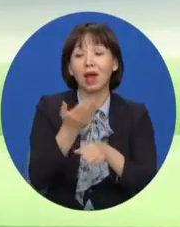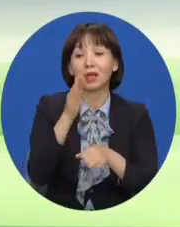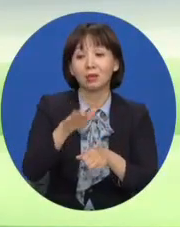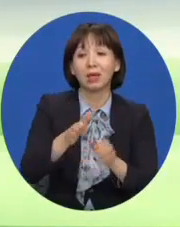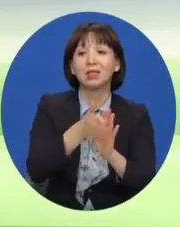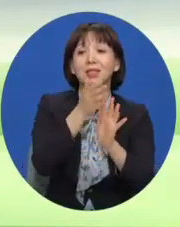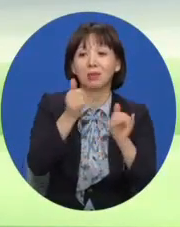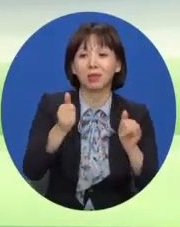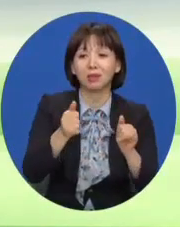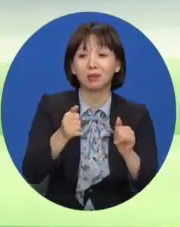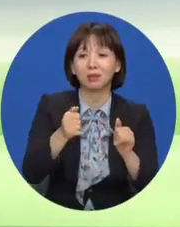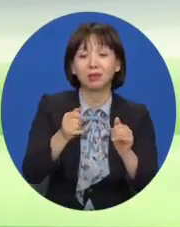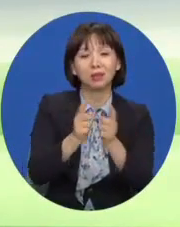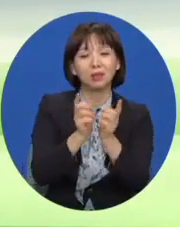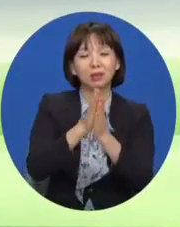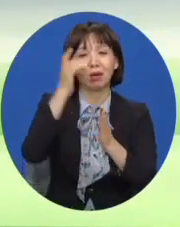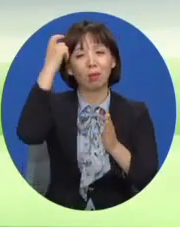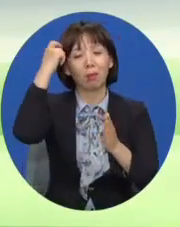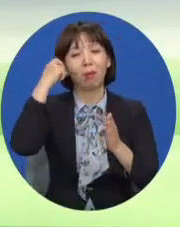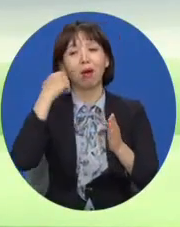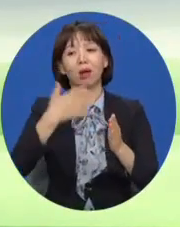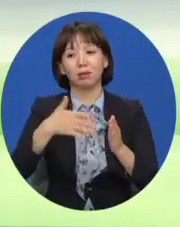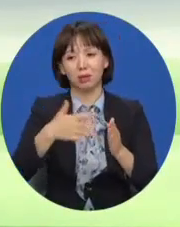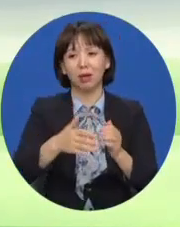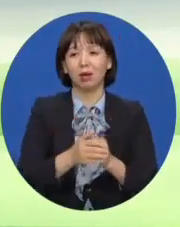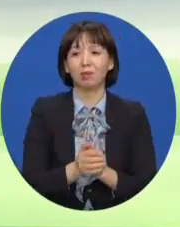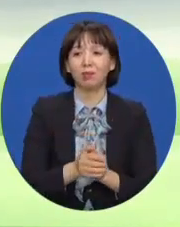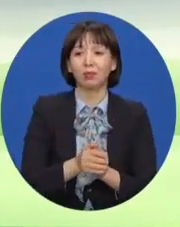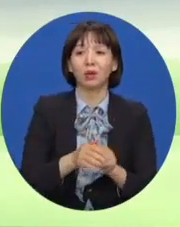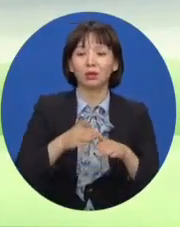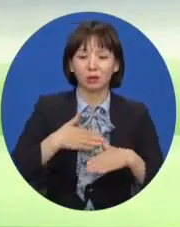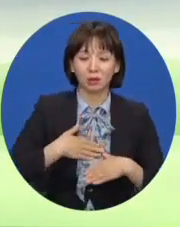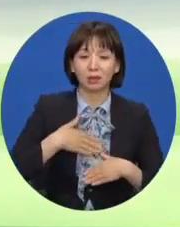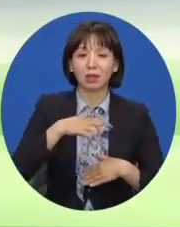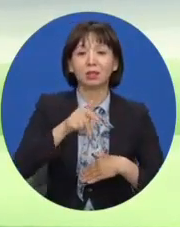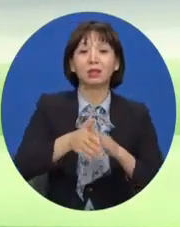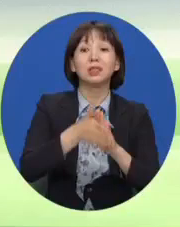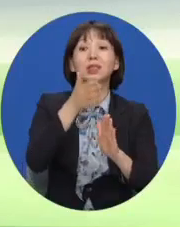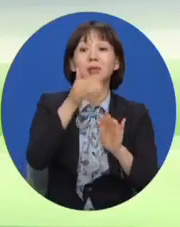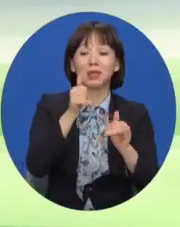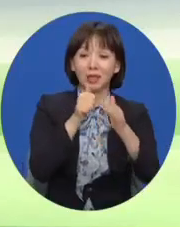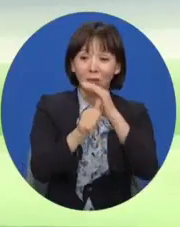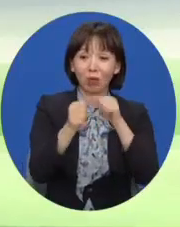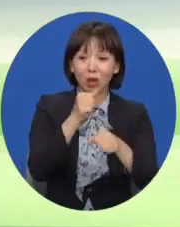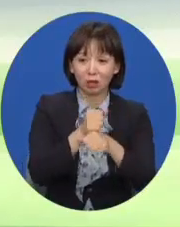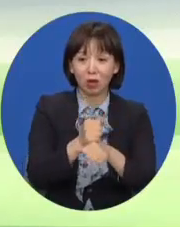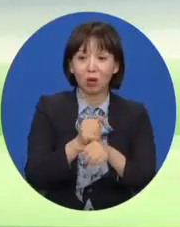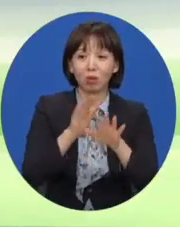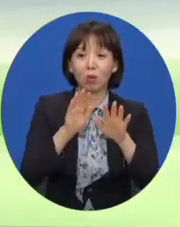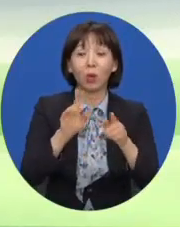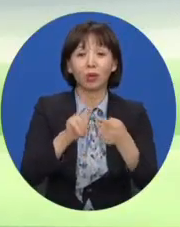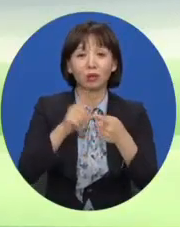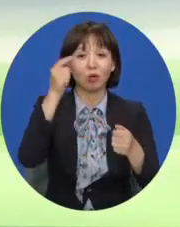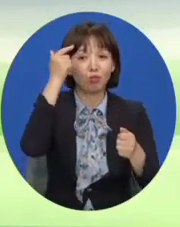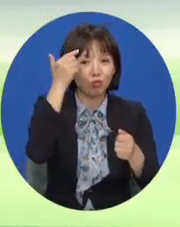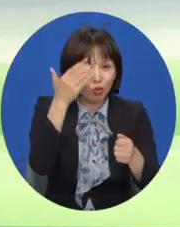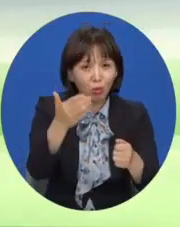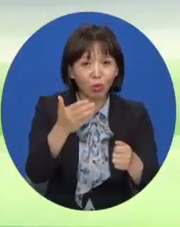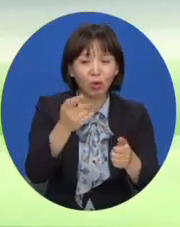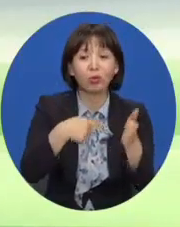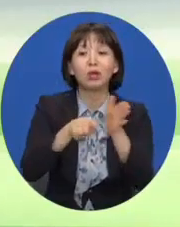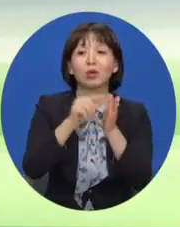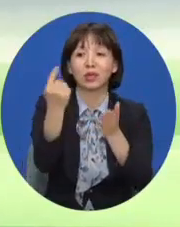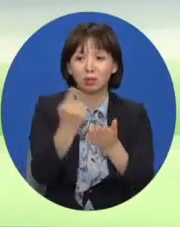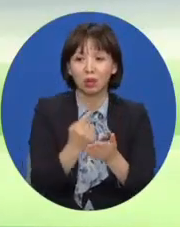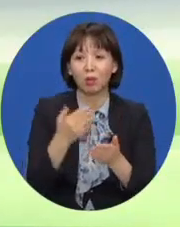시민은 체감을 느끼지 못하고 있습니다. 저는 오늘 제천 시민을 대표하여 이 자리에 무엇인가 물으러 왔습니다. 모르는 것은